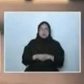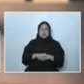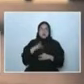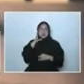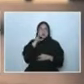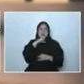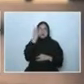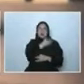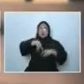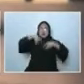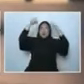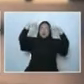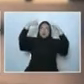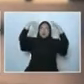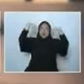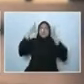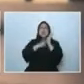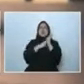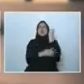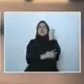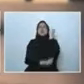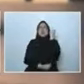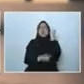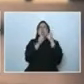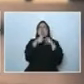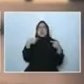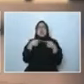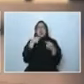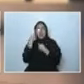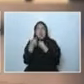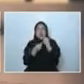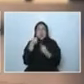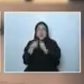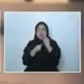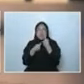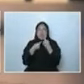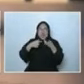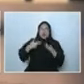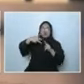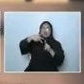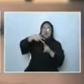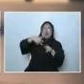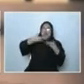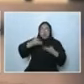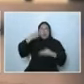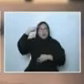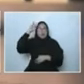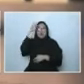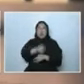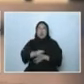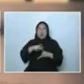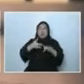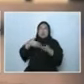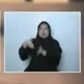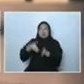Bismillah, assalamualaikum warahmatullahi wabarakatuh. Ini masalah kemiskinan, masalah terkait koordinasi antara provinsi dan kabupaten kota. Memang